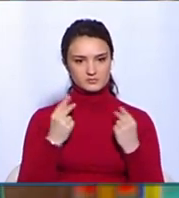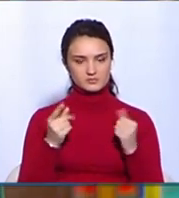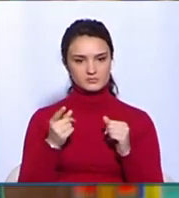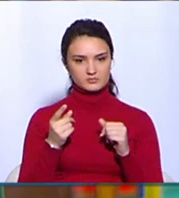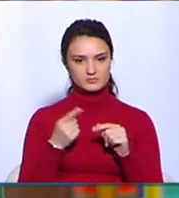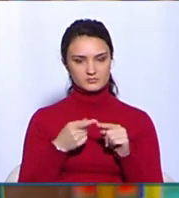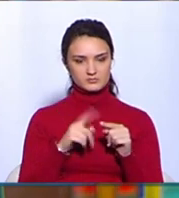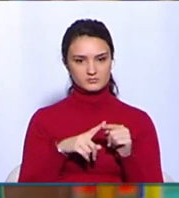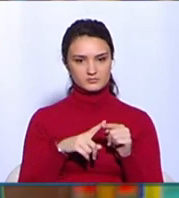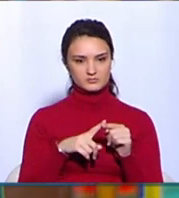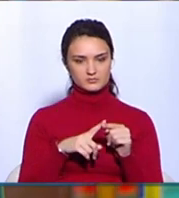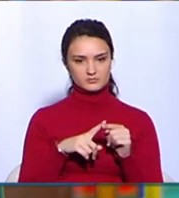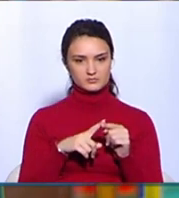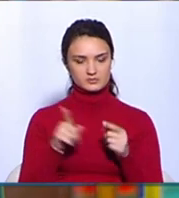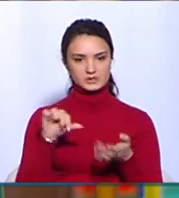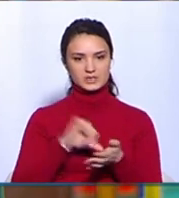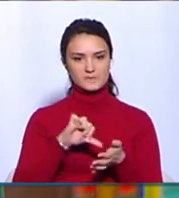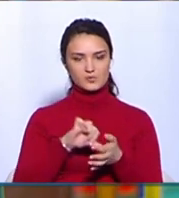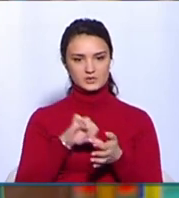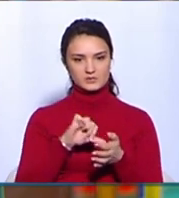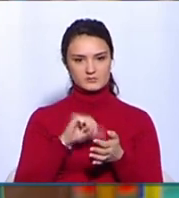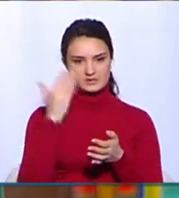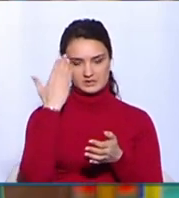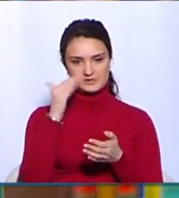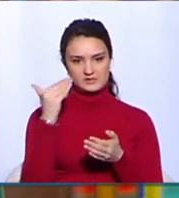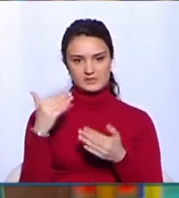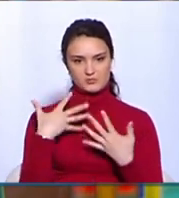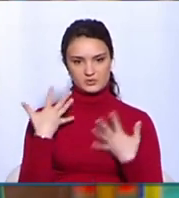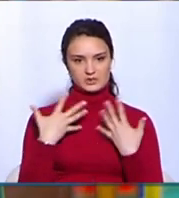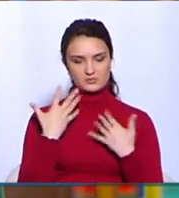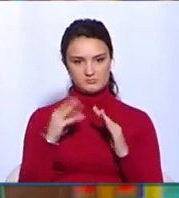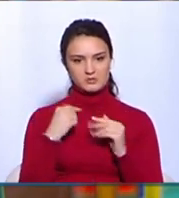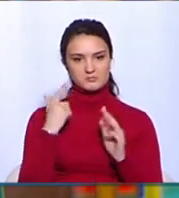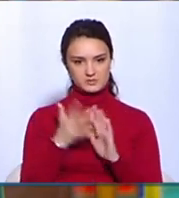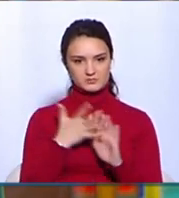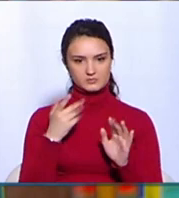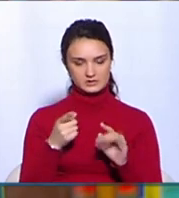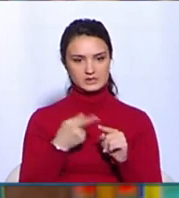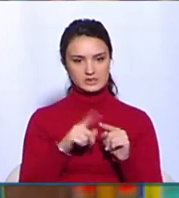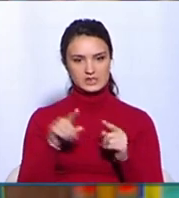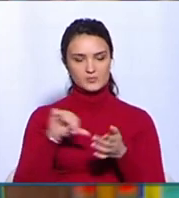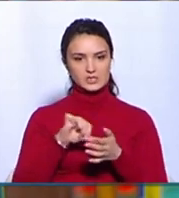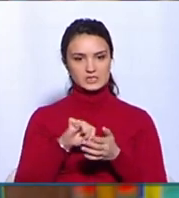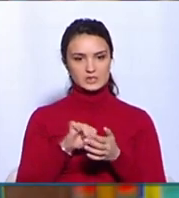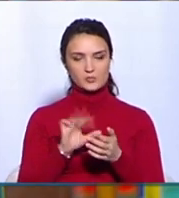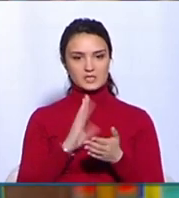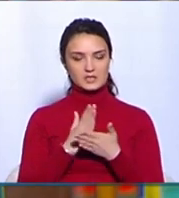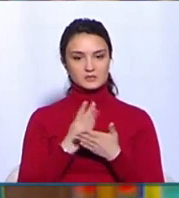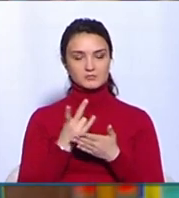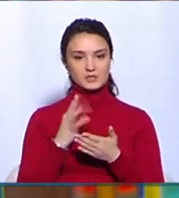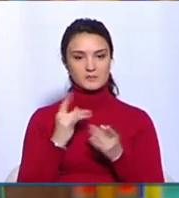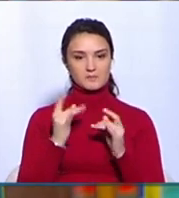კონტრიძე, დელიკატური თანამონაწილეობა სხვის ემოციურ განცდებში. მე მესმის, რომ ეს დელიკატური თანამონაწილეობა არ არის,